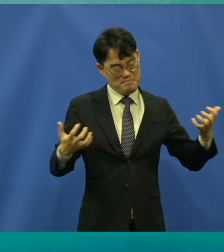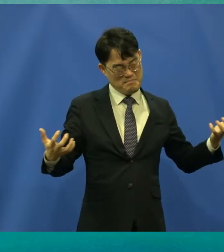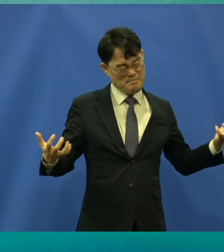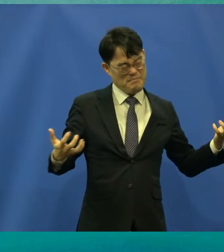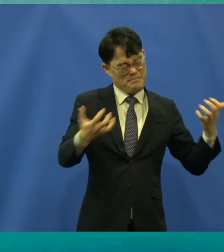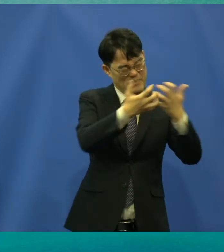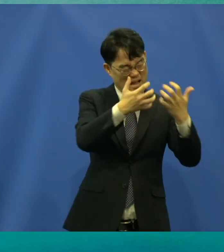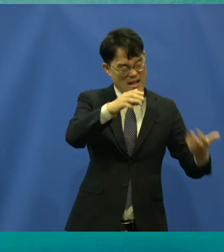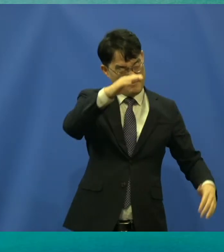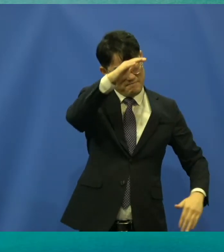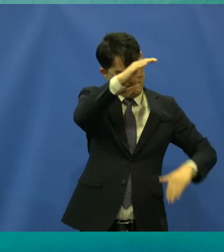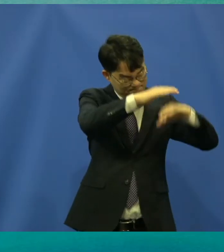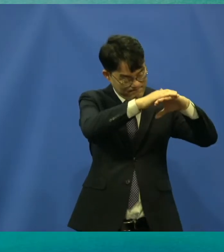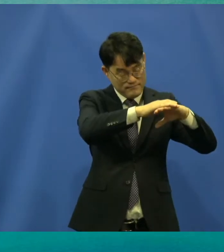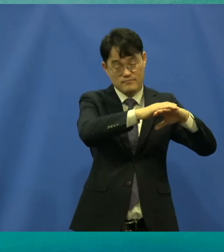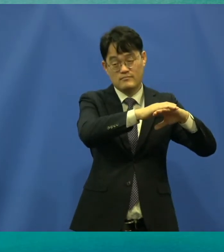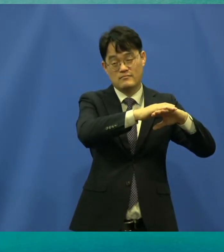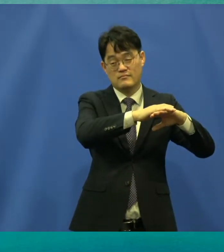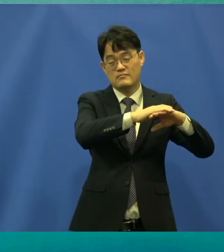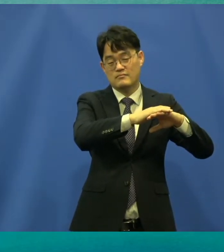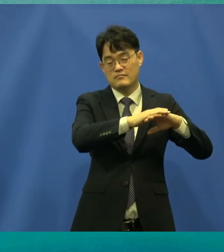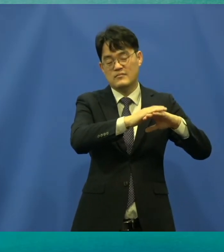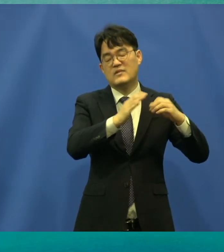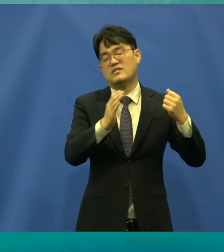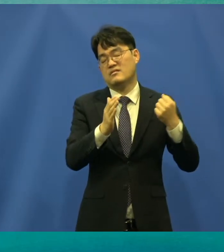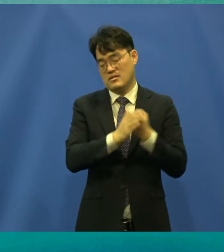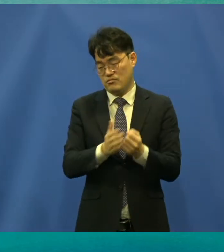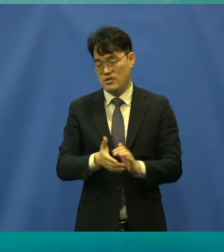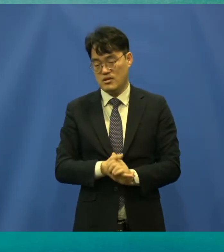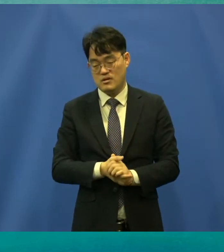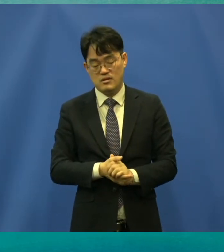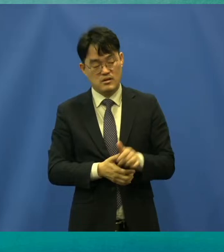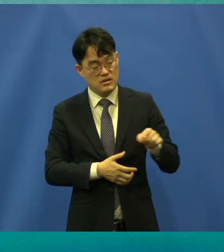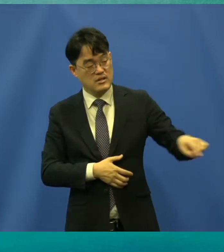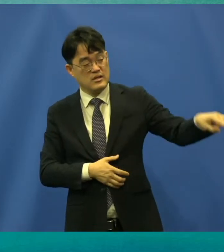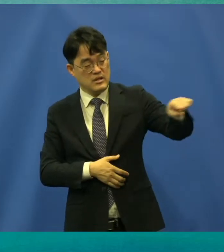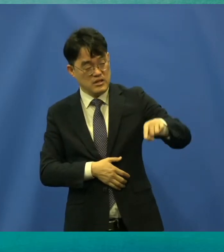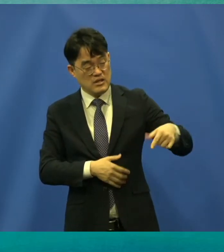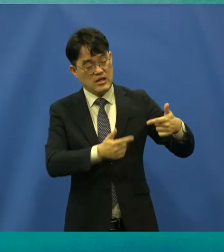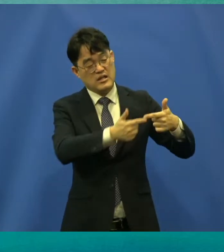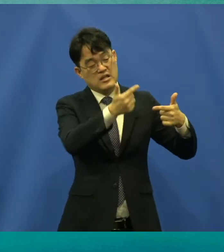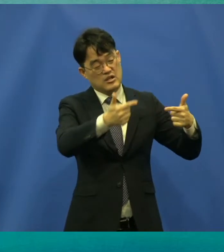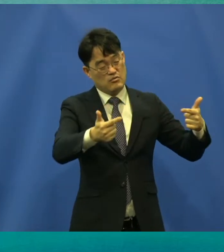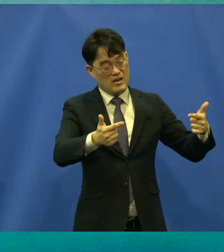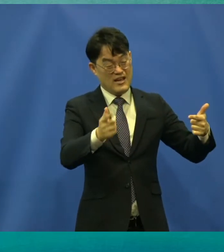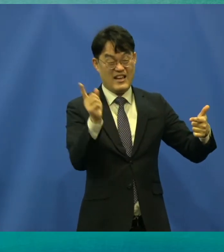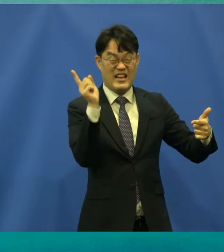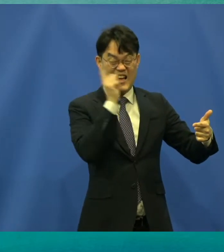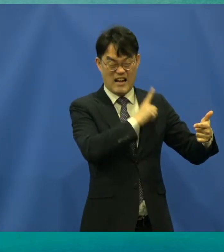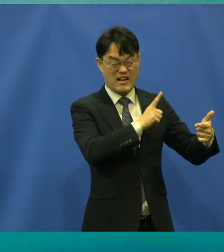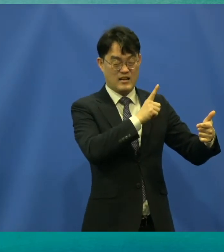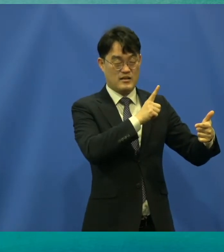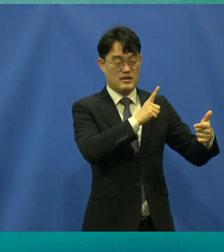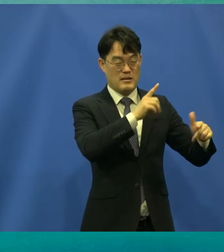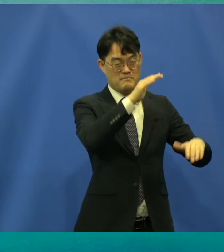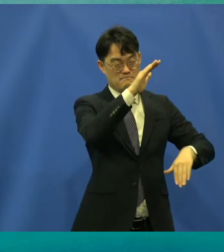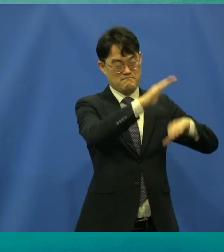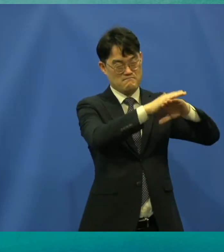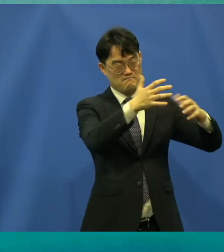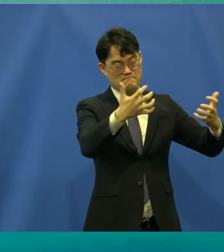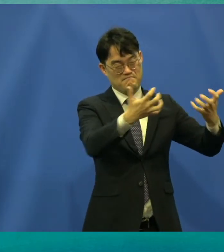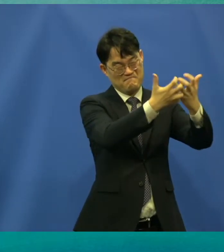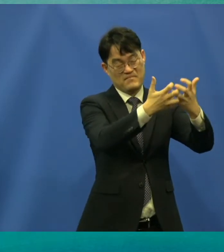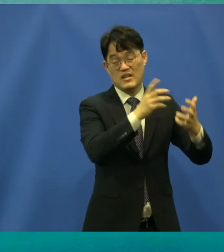하시리라. 그 악독이 내 앞에 상달되었다. 이 말은 니느웨의